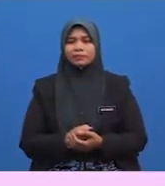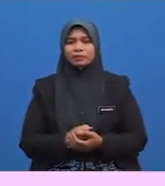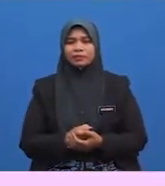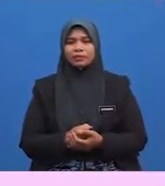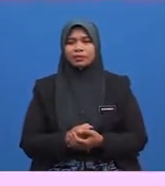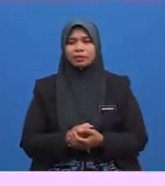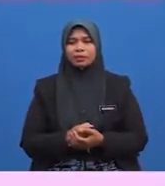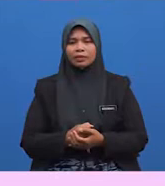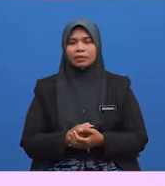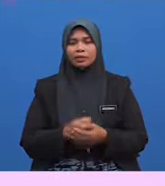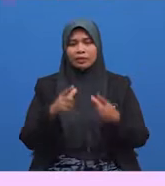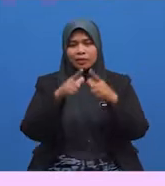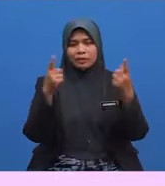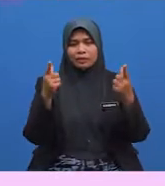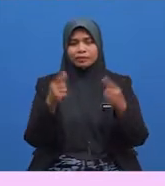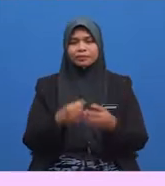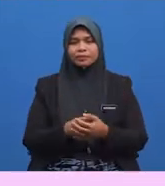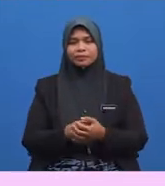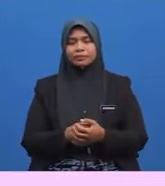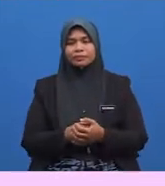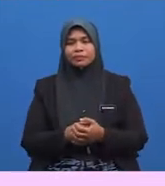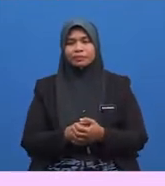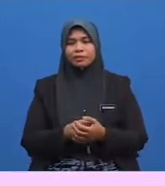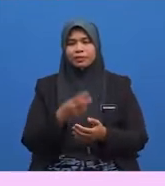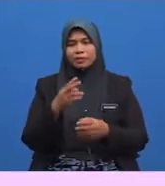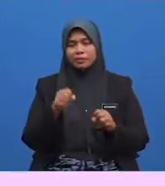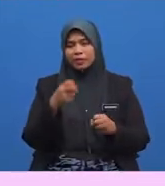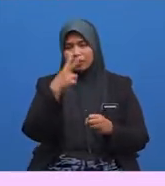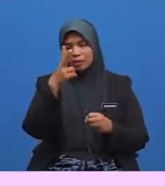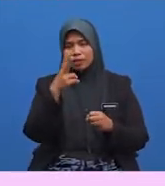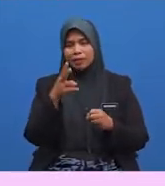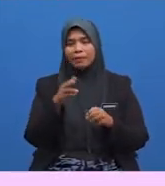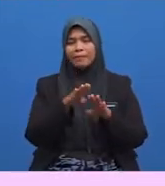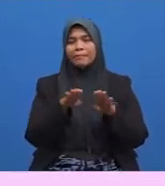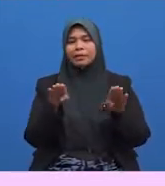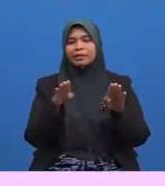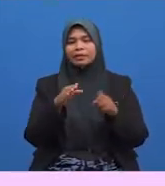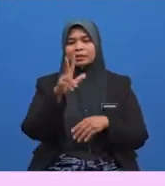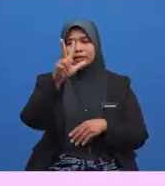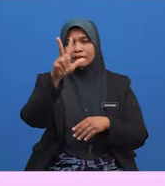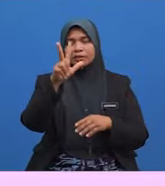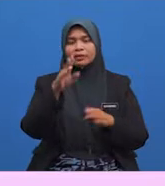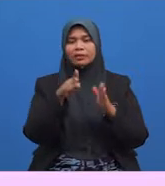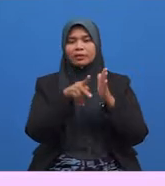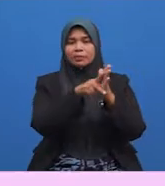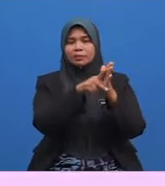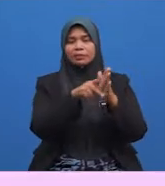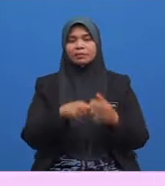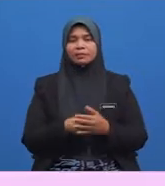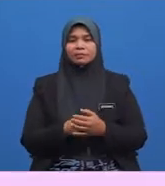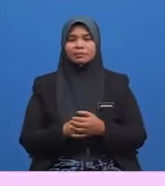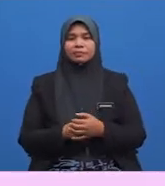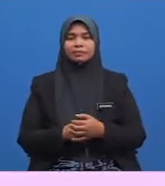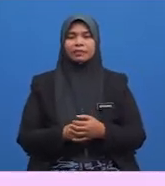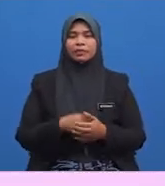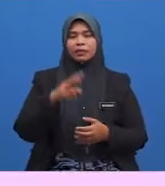ke dalam rumus luas bulatan. Sila lihat baris ketiga pada paparan.